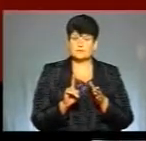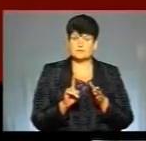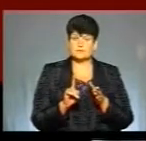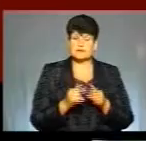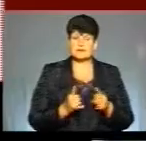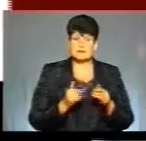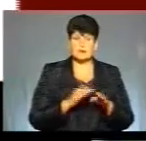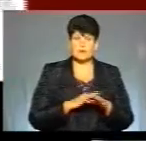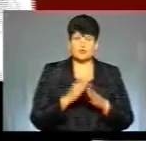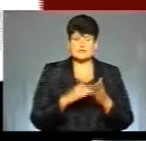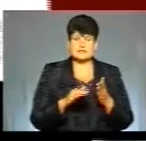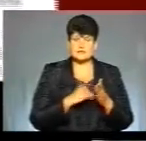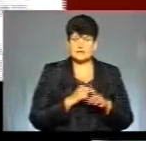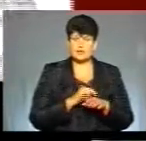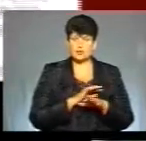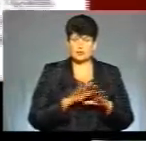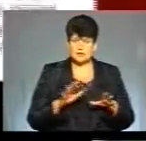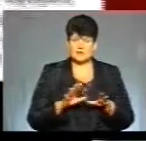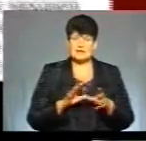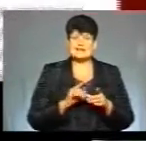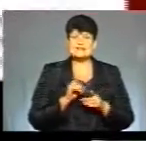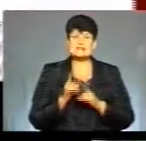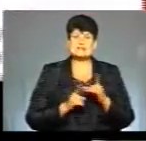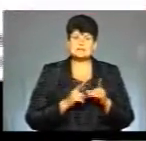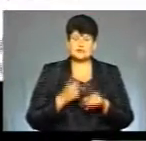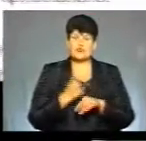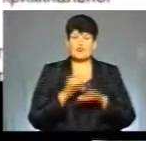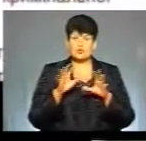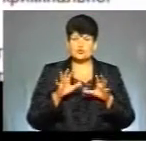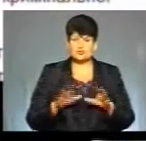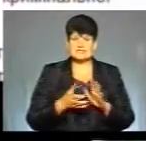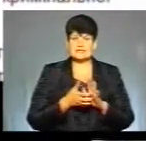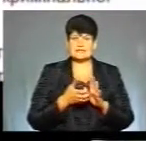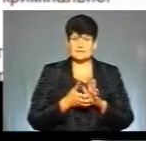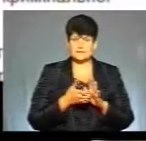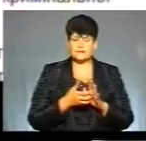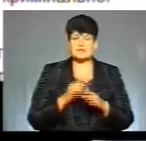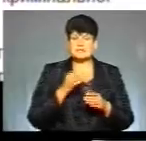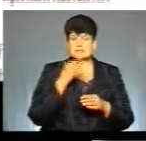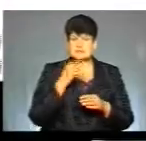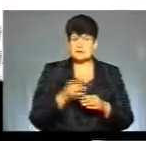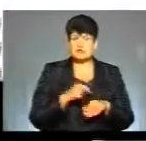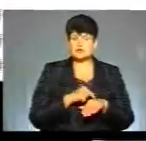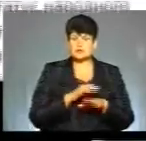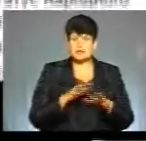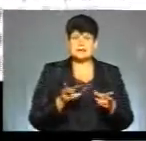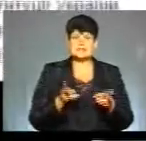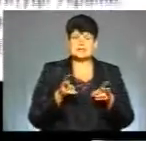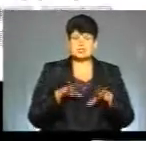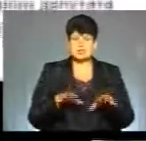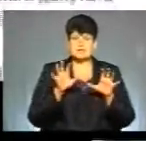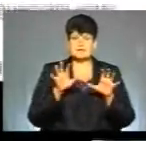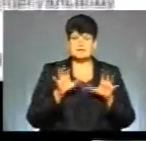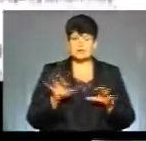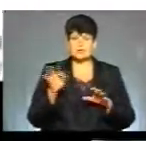для повного скасування недоторканності самих змін до Конституції недостатньо. Він наголосив, що недоторканність залишається у законі про